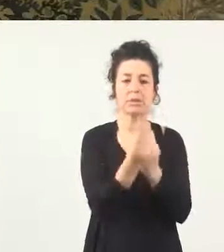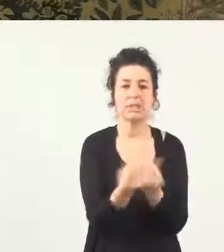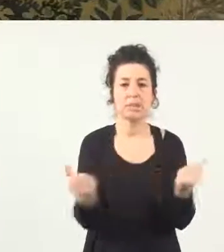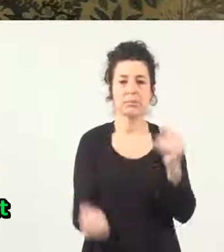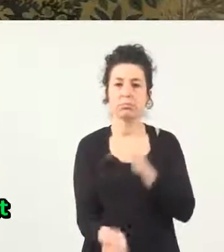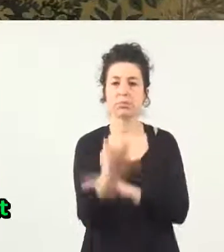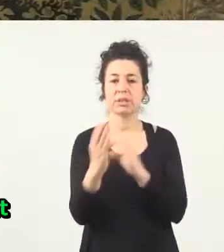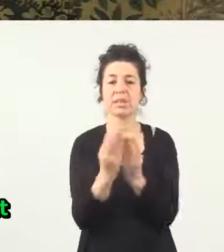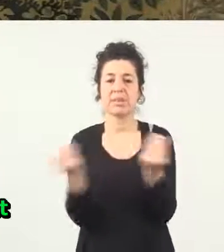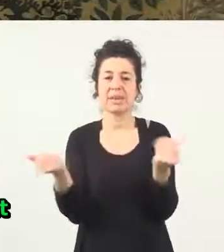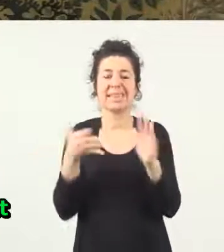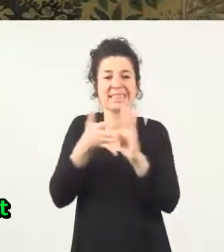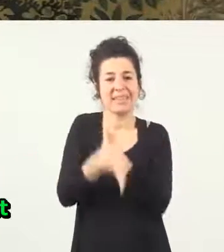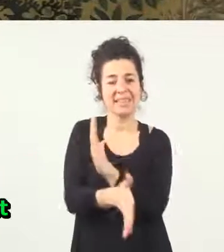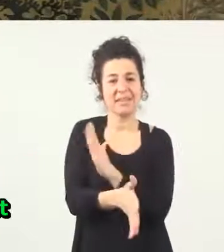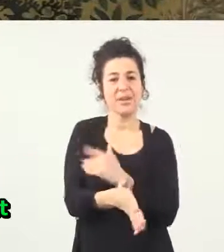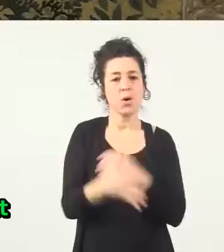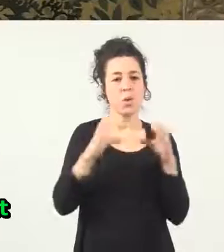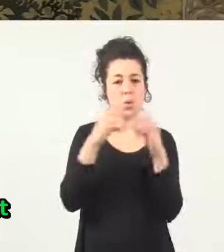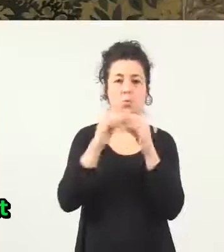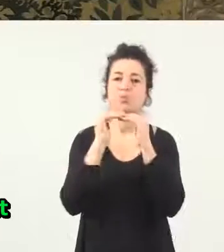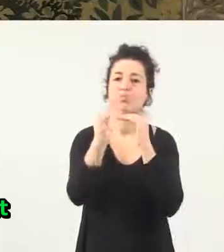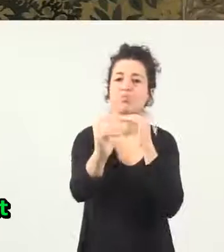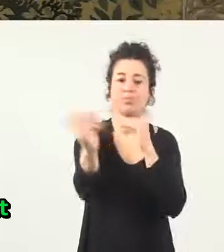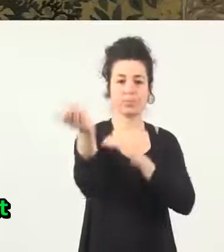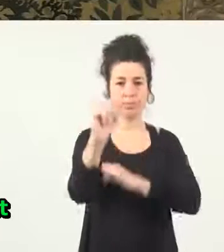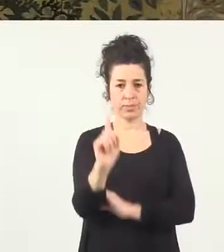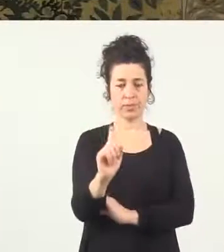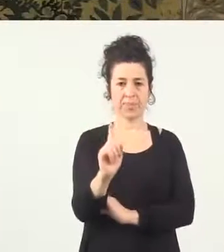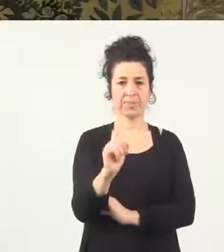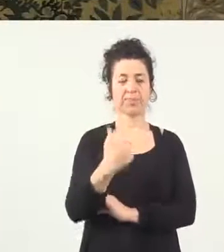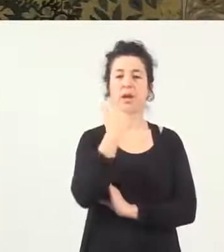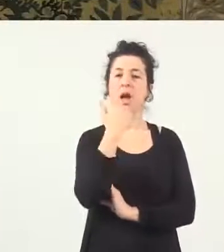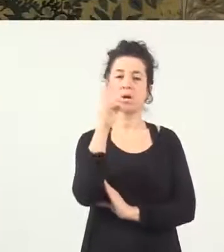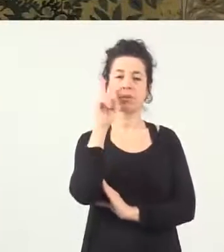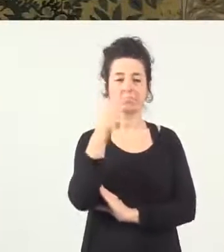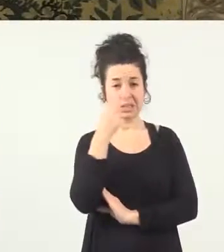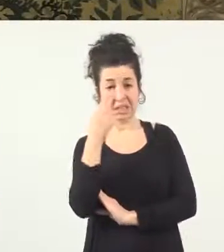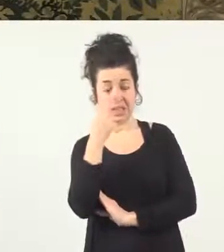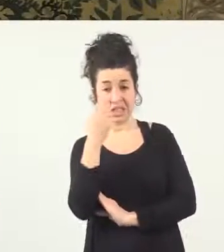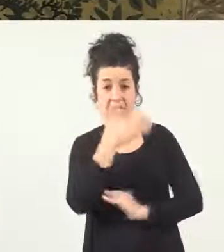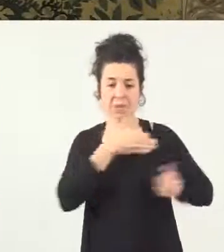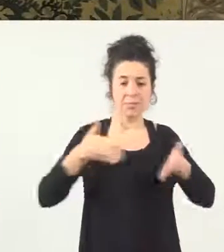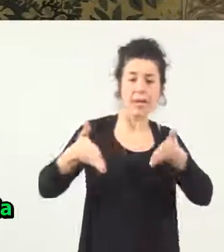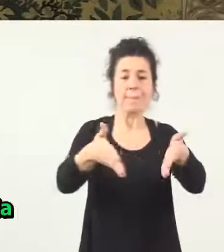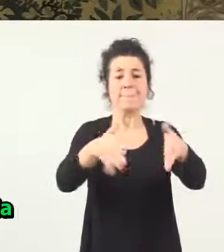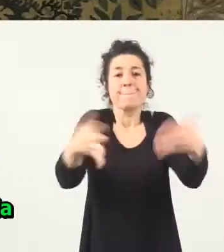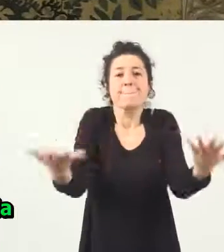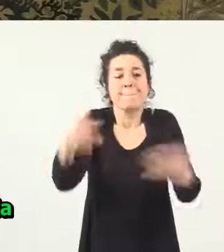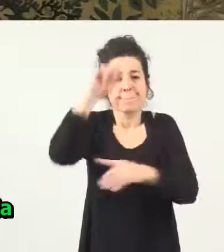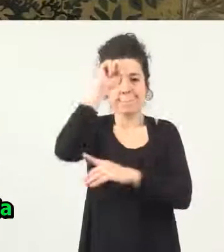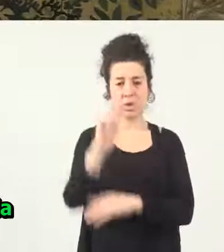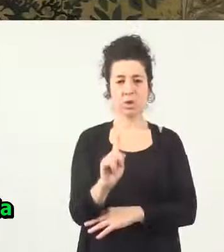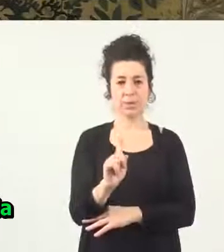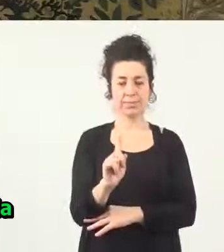ezta? Eta gero, nik ikusten dut gauza bat interesgarria dena, baina ez dakiguna nora eramaten gaituen, eta da,